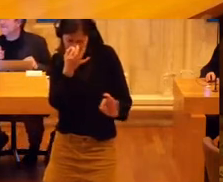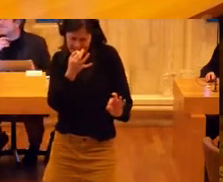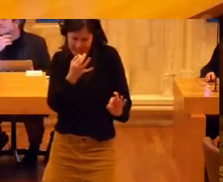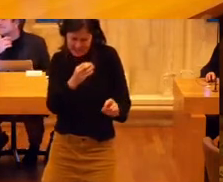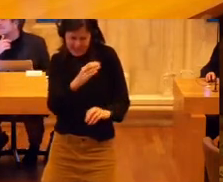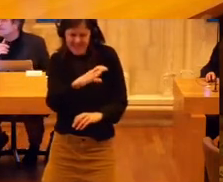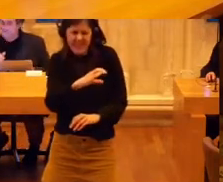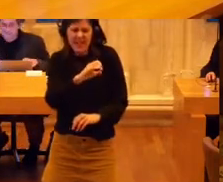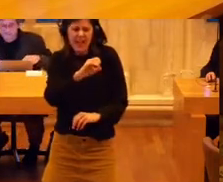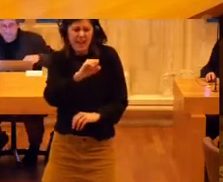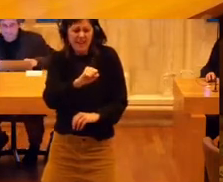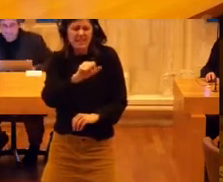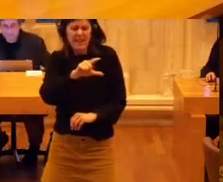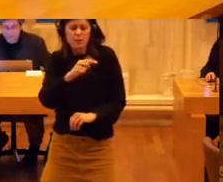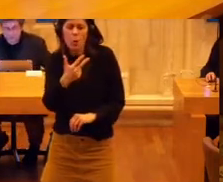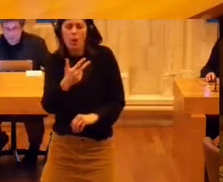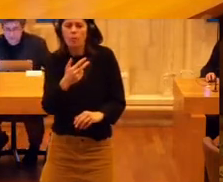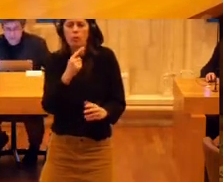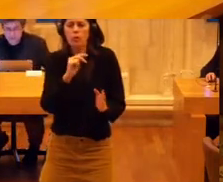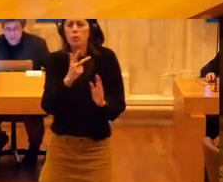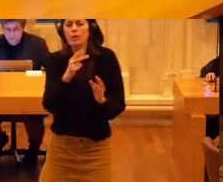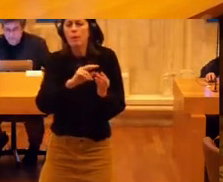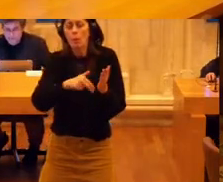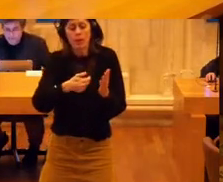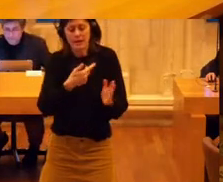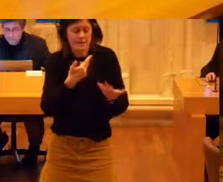du CLS3.